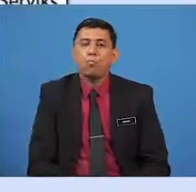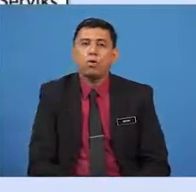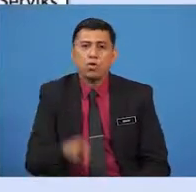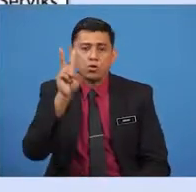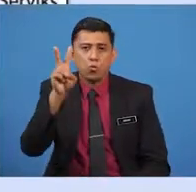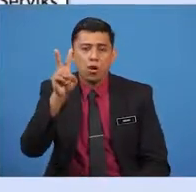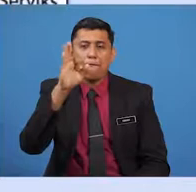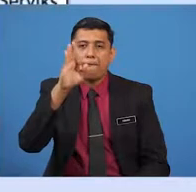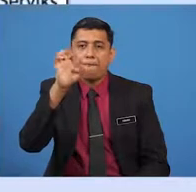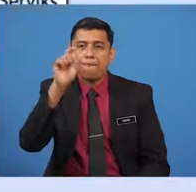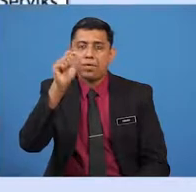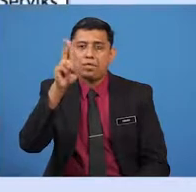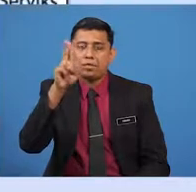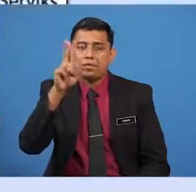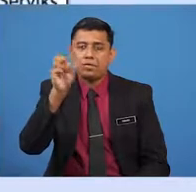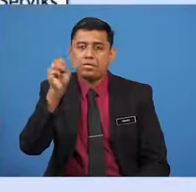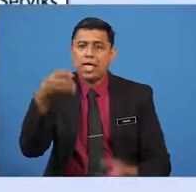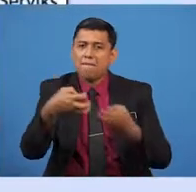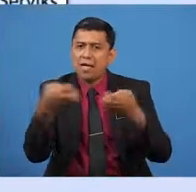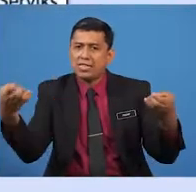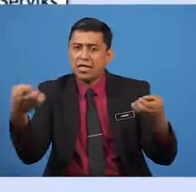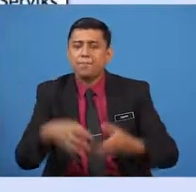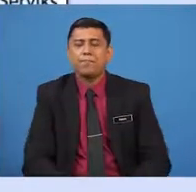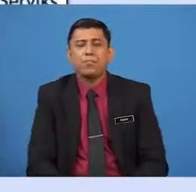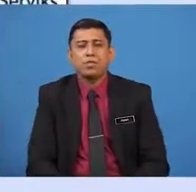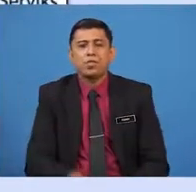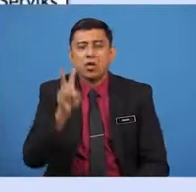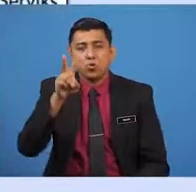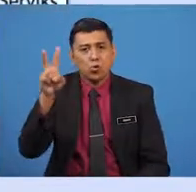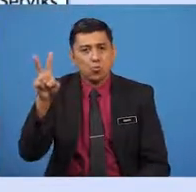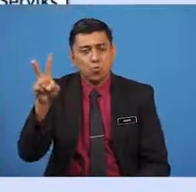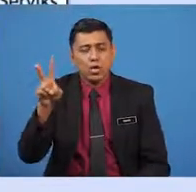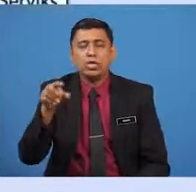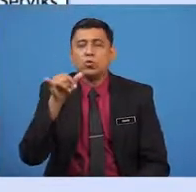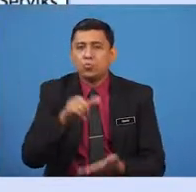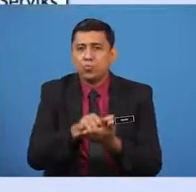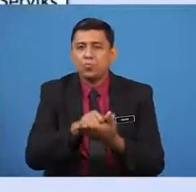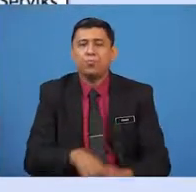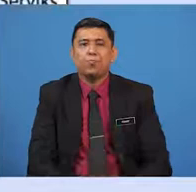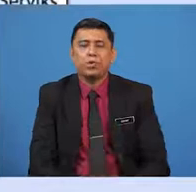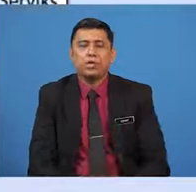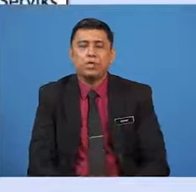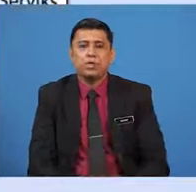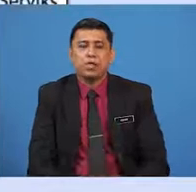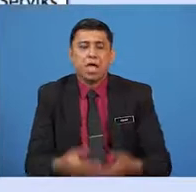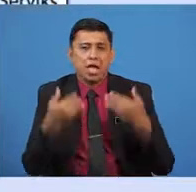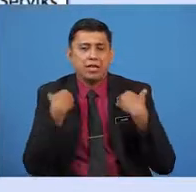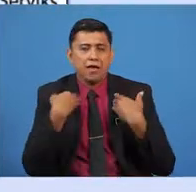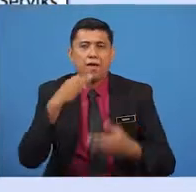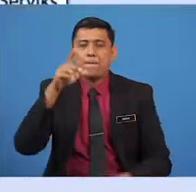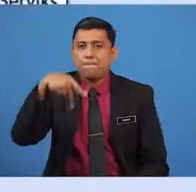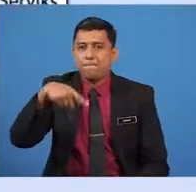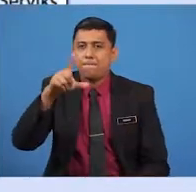seterusnya dua fetus yang berasingan. Kedua-dua fetus itu